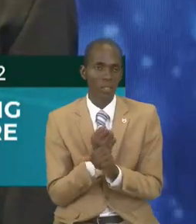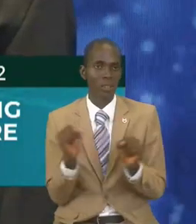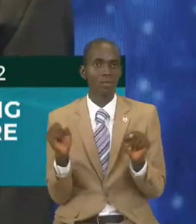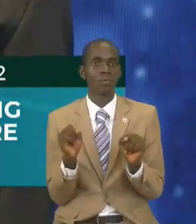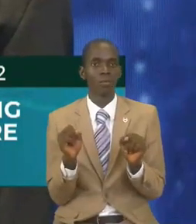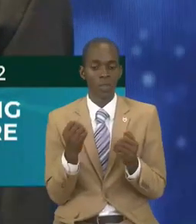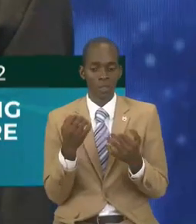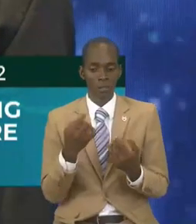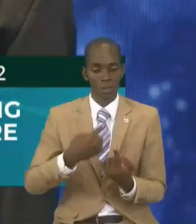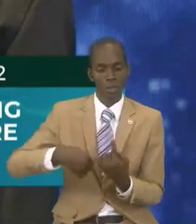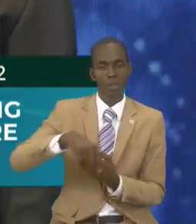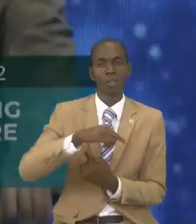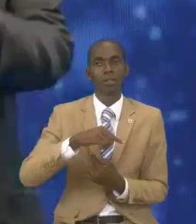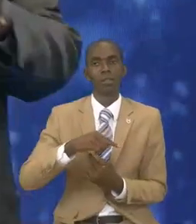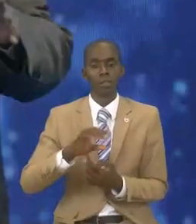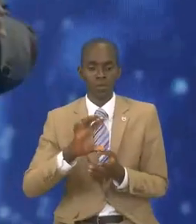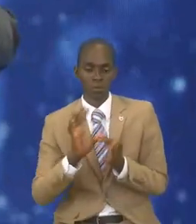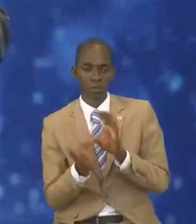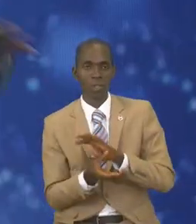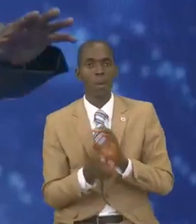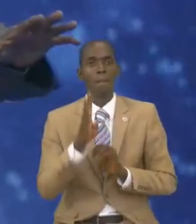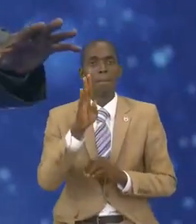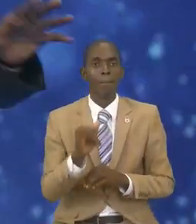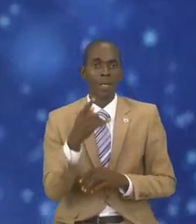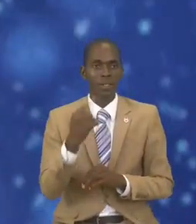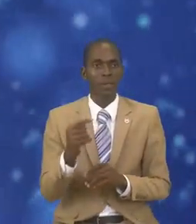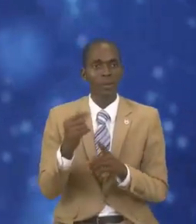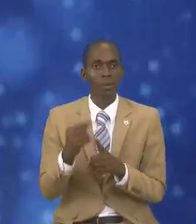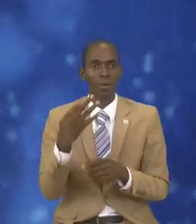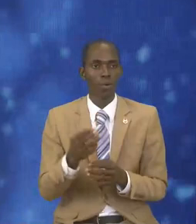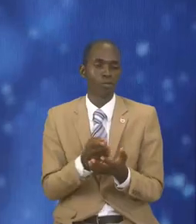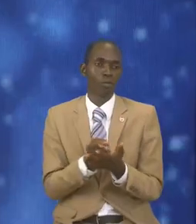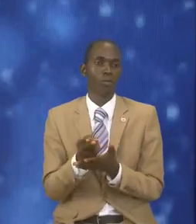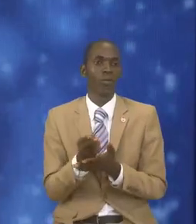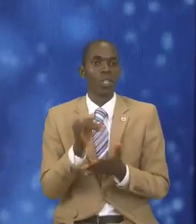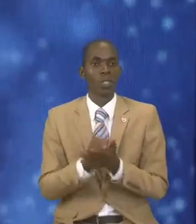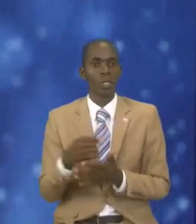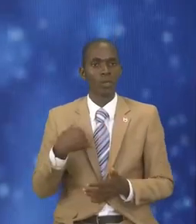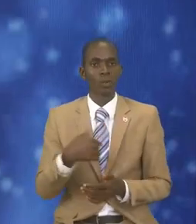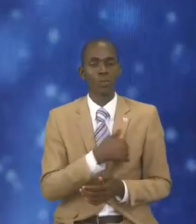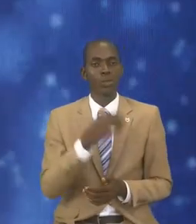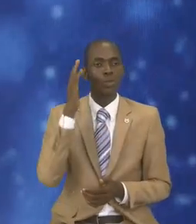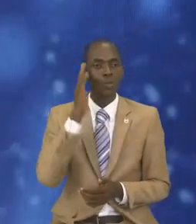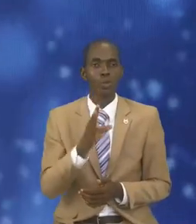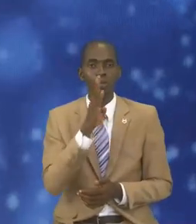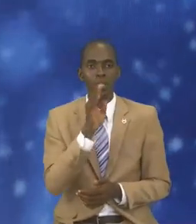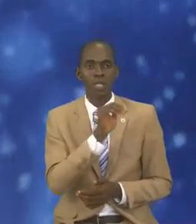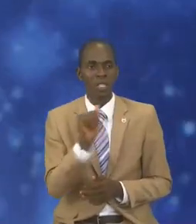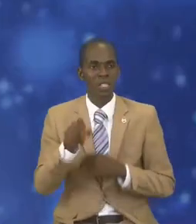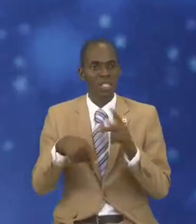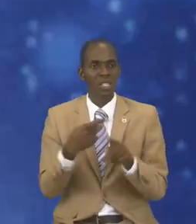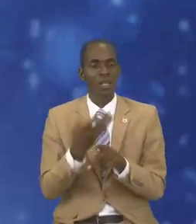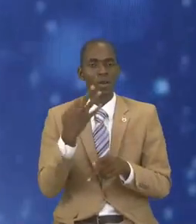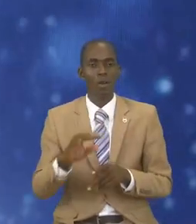nouveau, transformé, converti par la parole de vérité, afin que nous soyons en quelque sorte